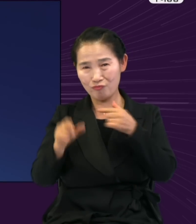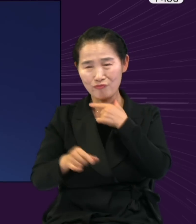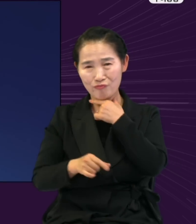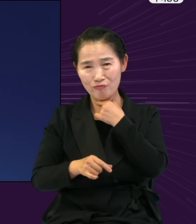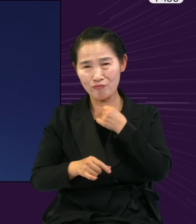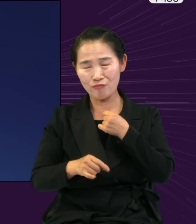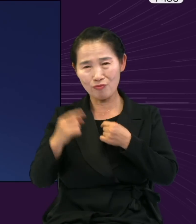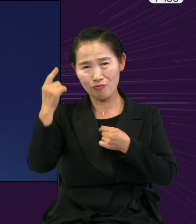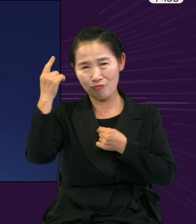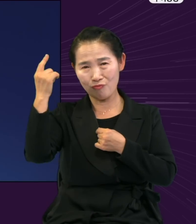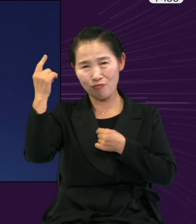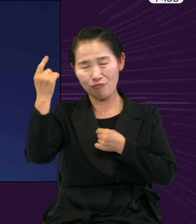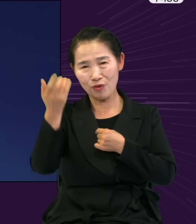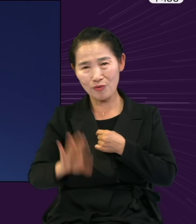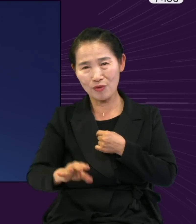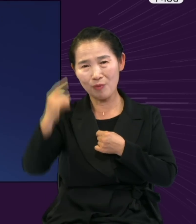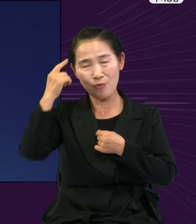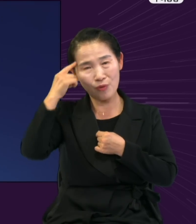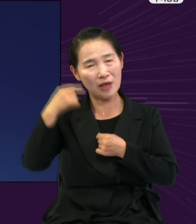물었어요.